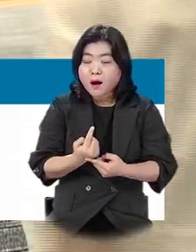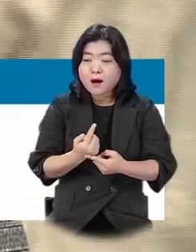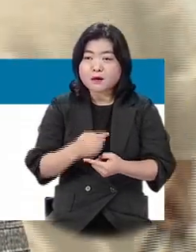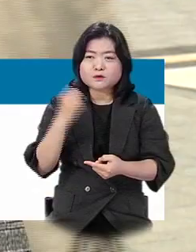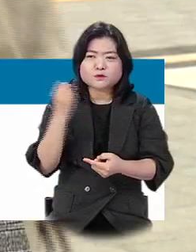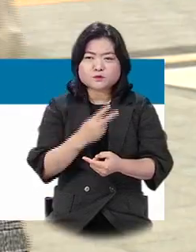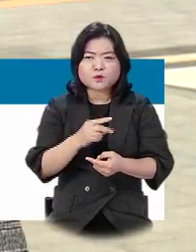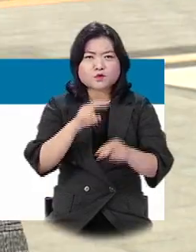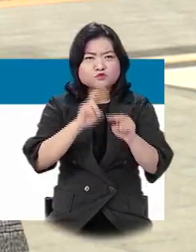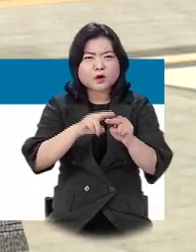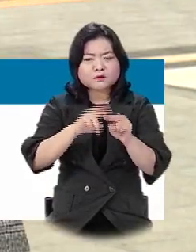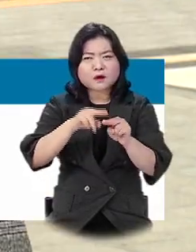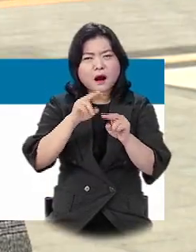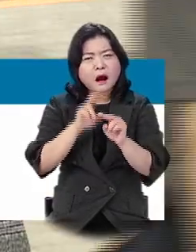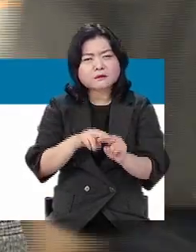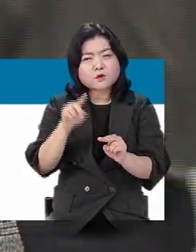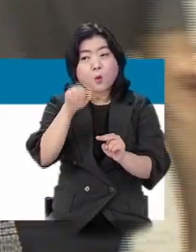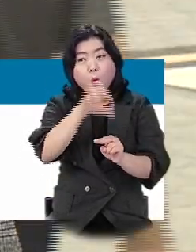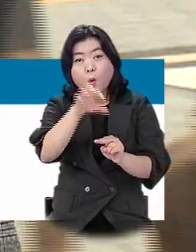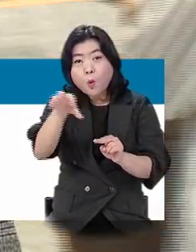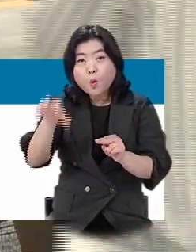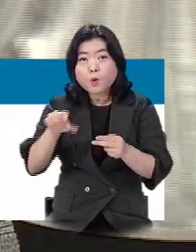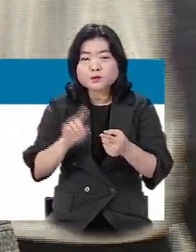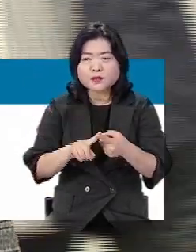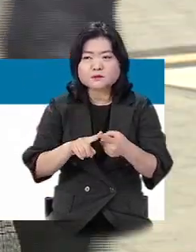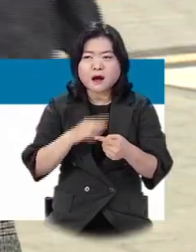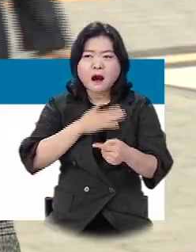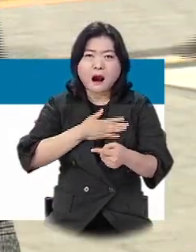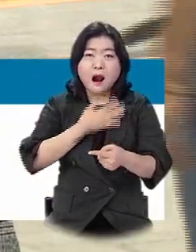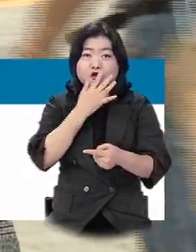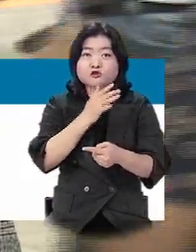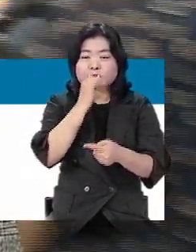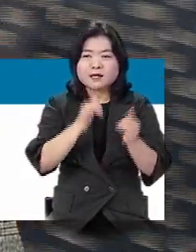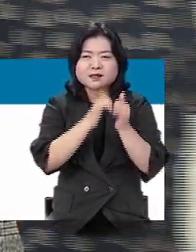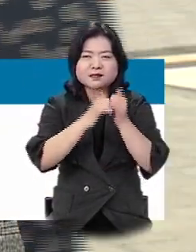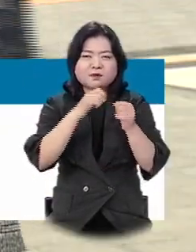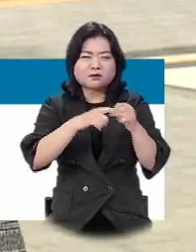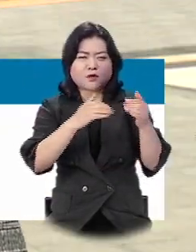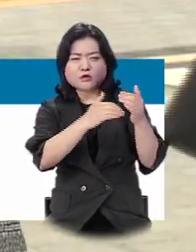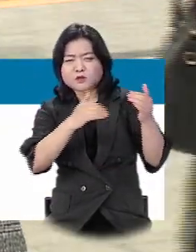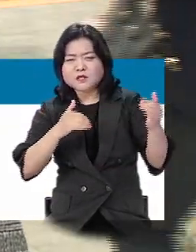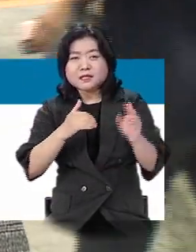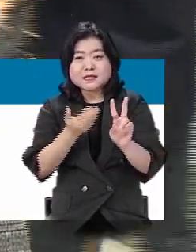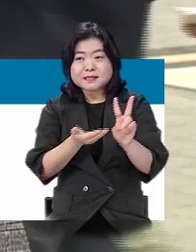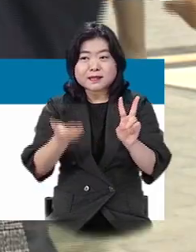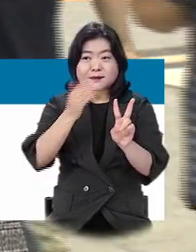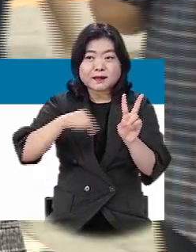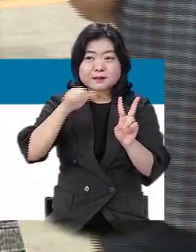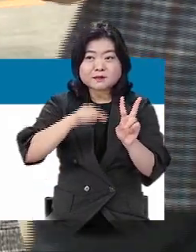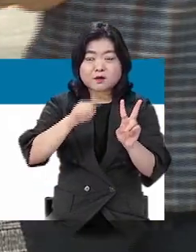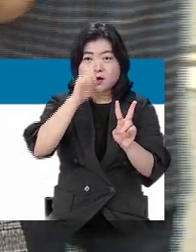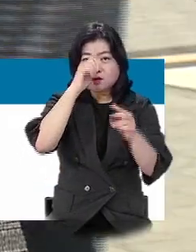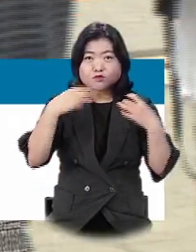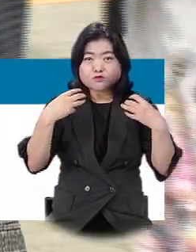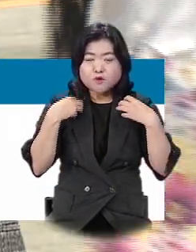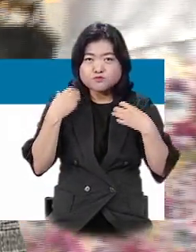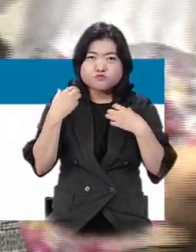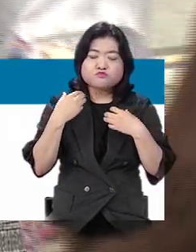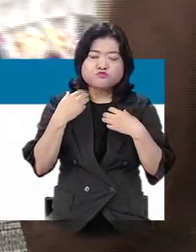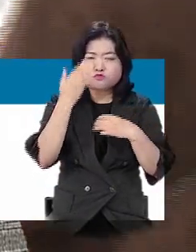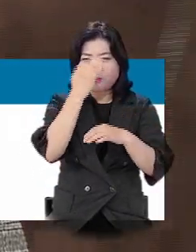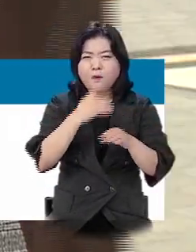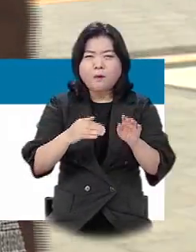오셨는지, 그리고 어느 좌석에 계시다 갔는지를 특정할 수 있도록 사회적 거리 제2단계에서 정부 방역 지침보다 더